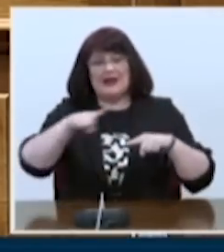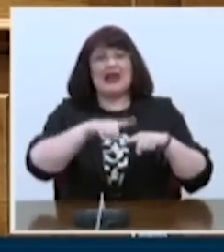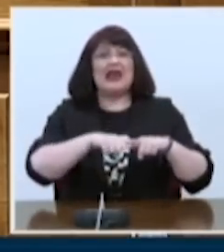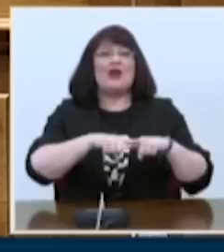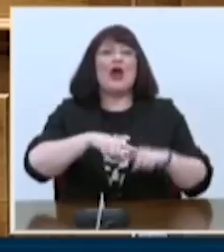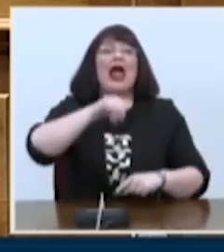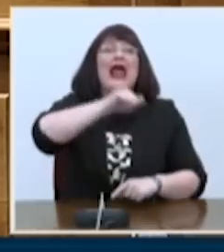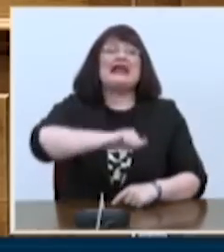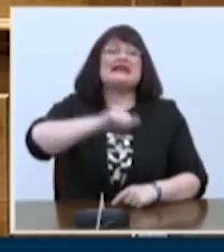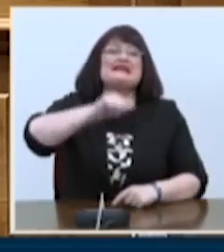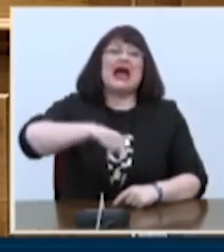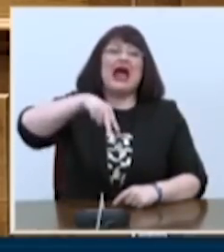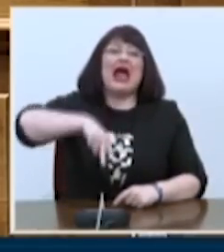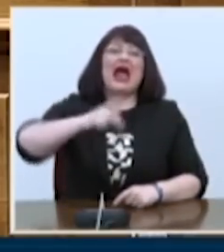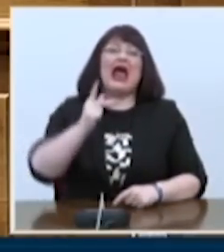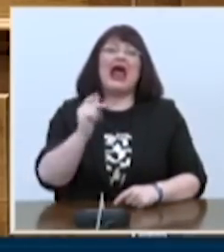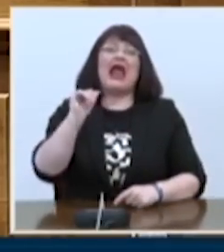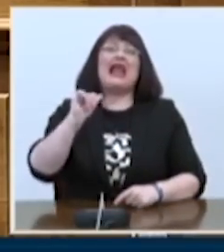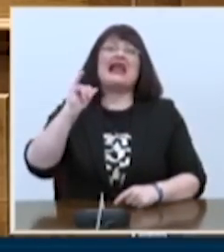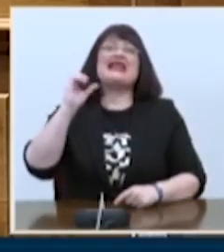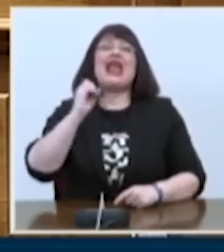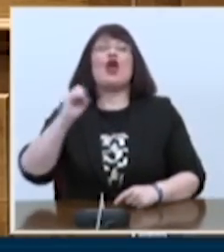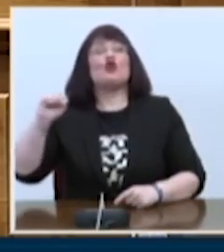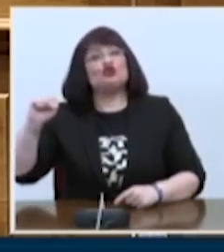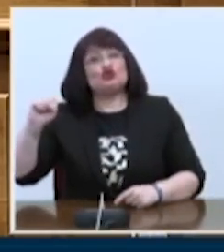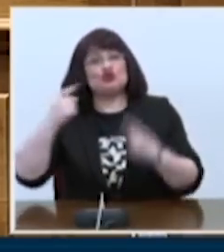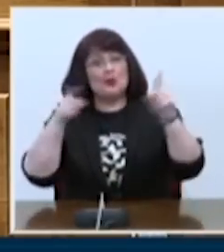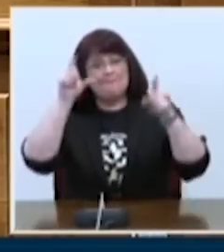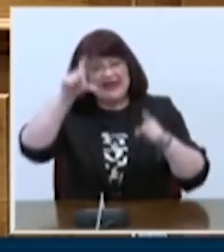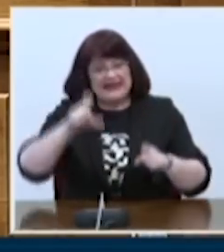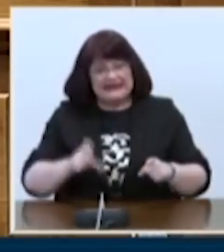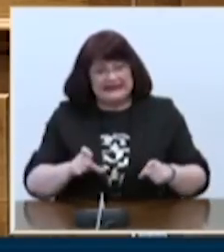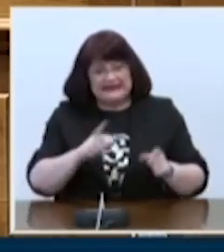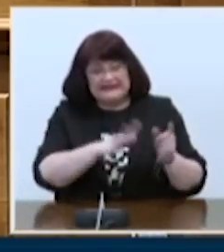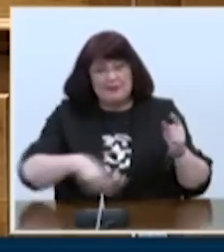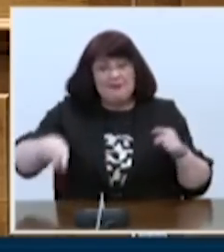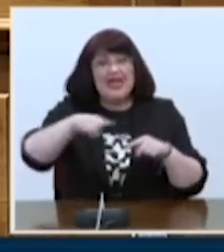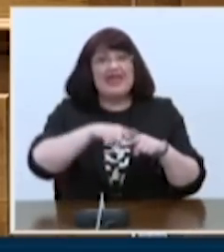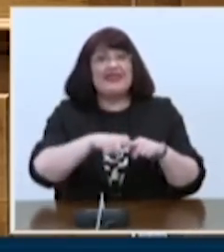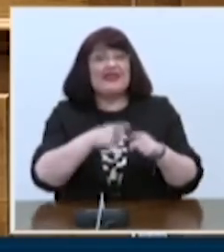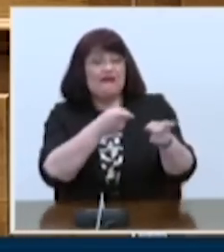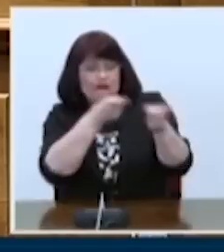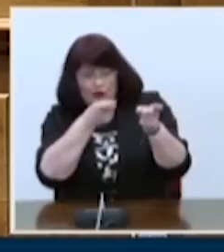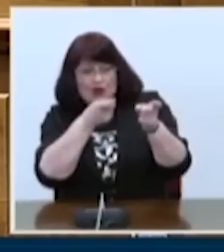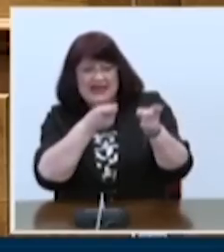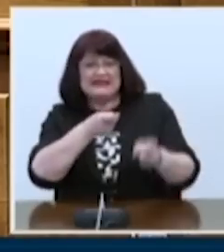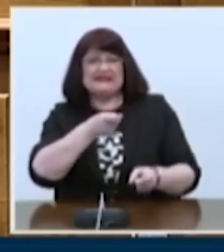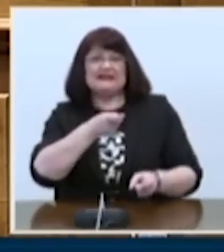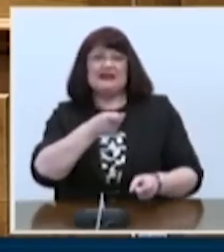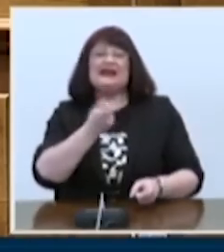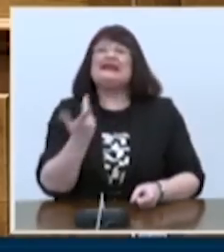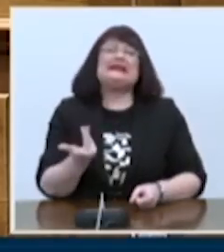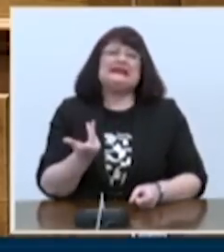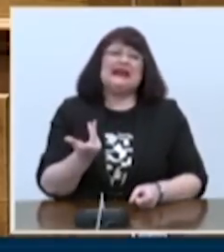Αλκαίου που μελοποίησε ο Θάνος Μικρούτσικος, σε ένα πεδίο βολής φτηνό που ασκούνται βρίζοντας